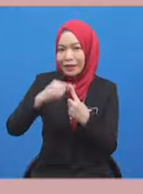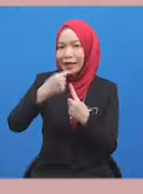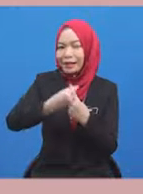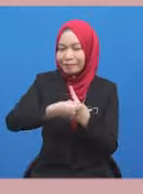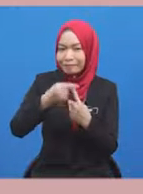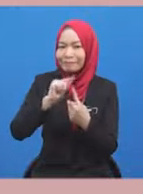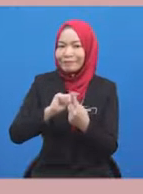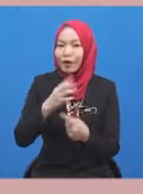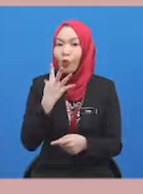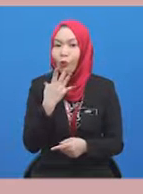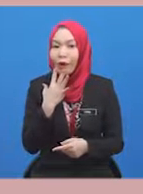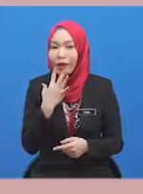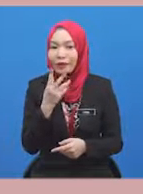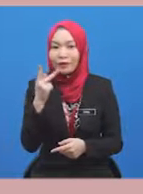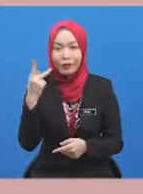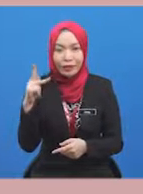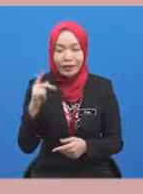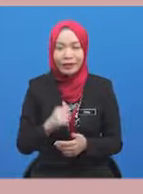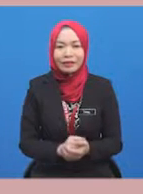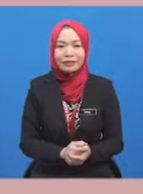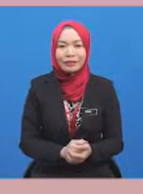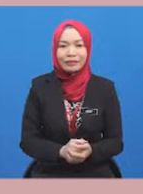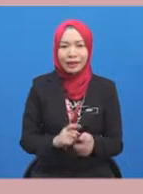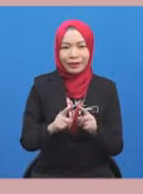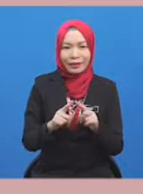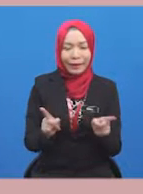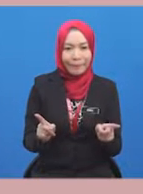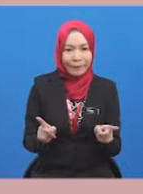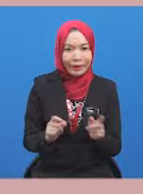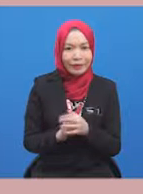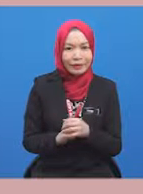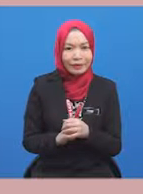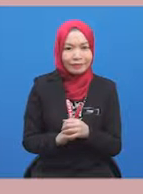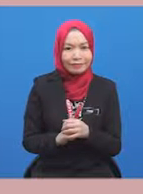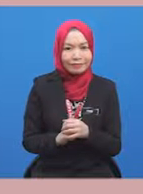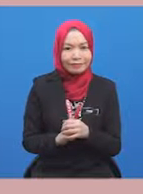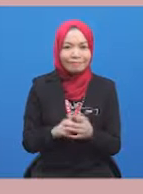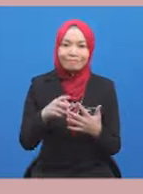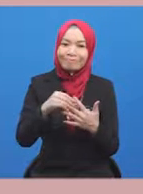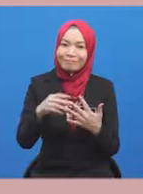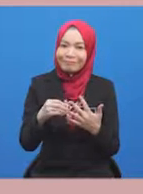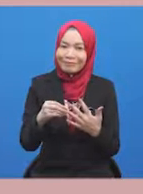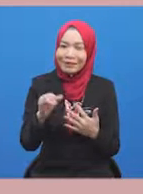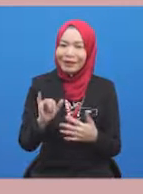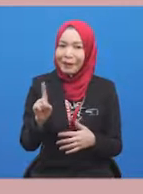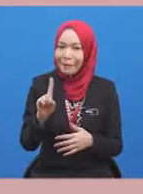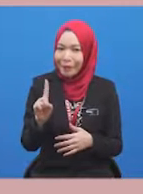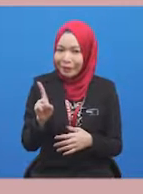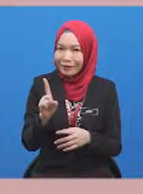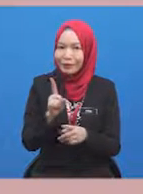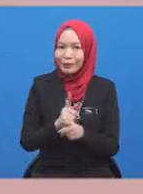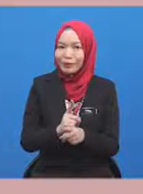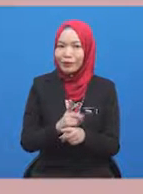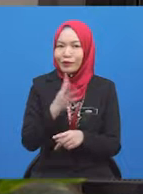pisang berwarna kuning. Tapi kita tidak pasti kod warna kuning mana yang terdapat pada palet kuning.